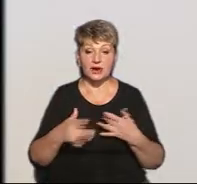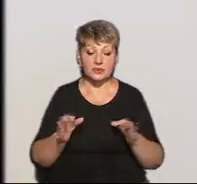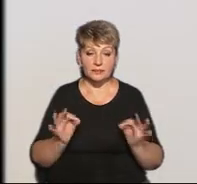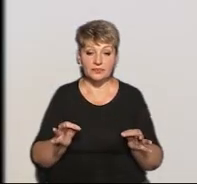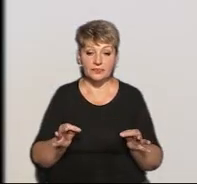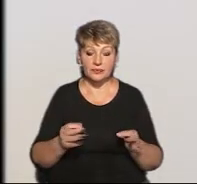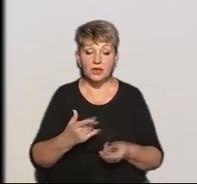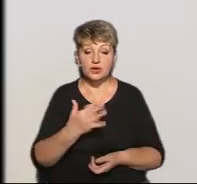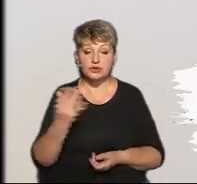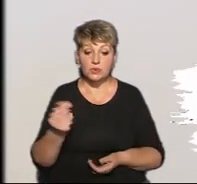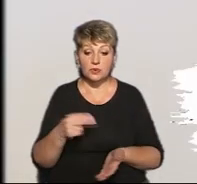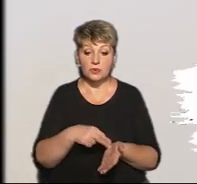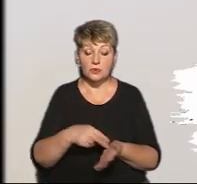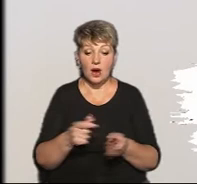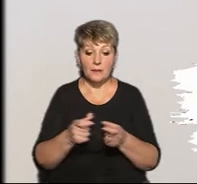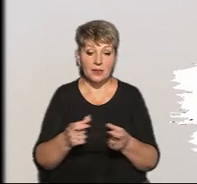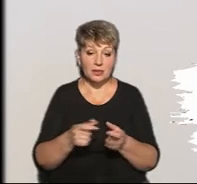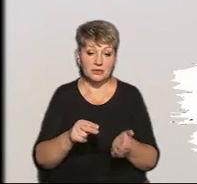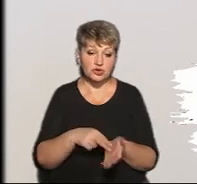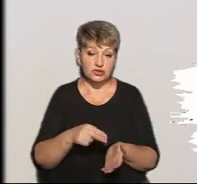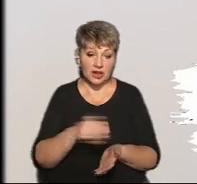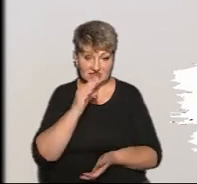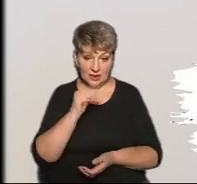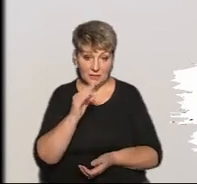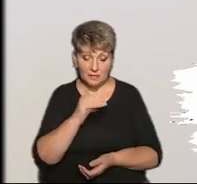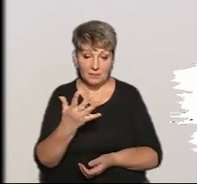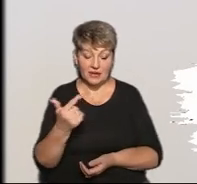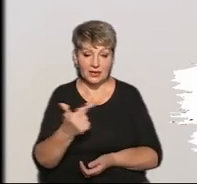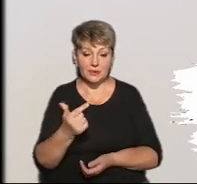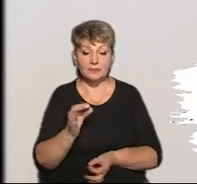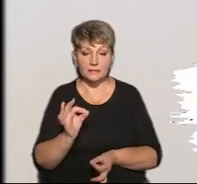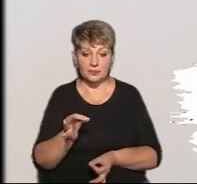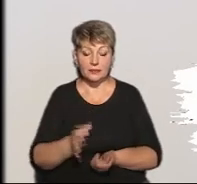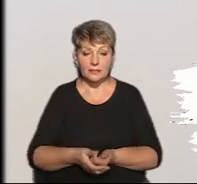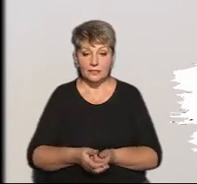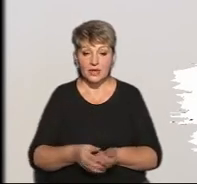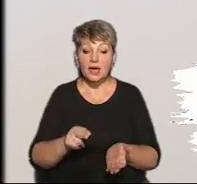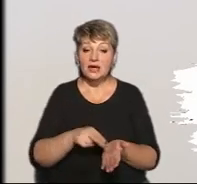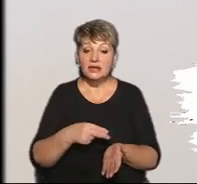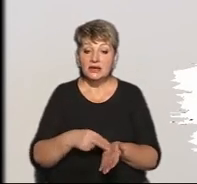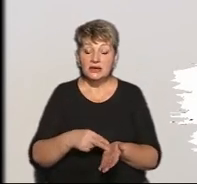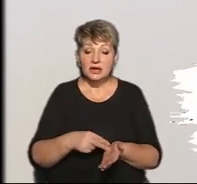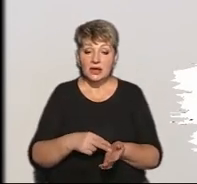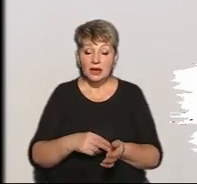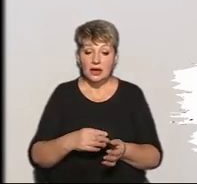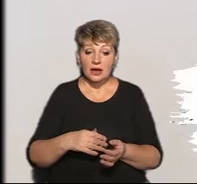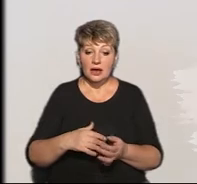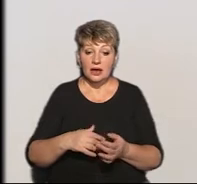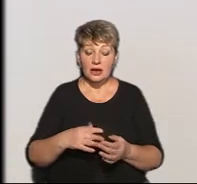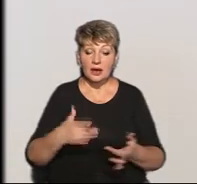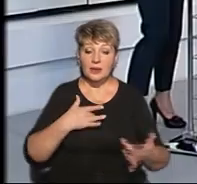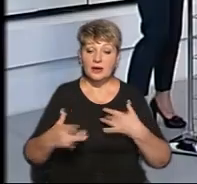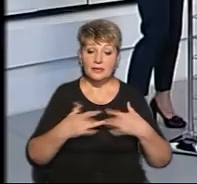Правильно. Скільки коштує квиток у черкаських маршрутках? 5 гривень. Правильно. Черкаський академічний музично-драматичний